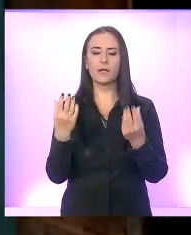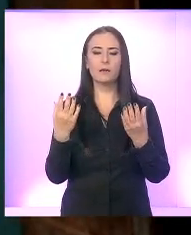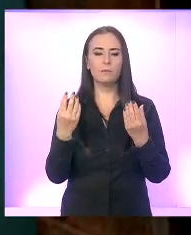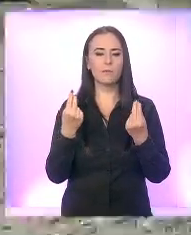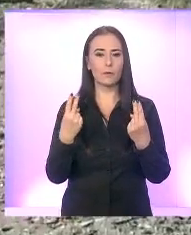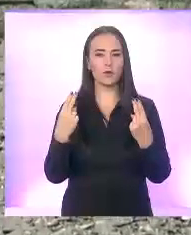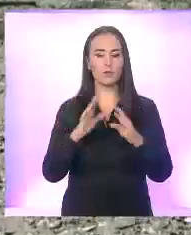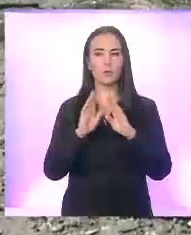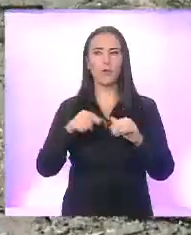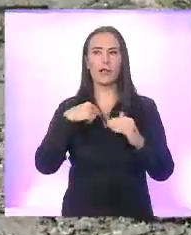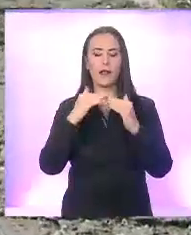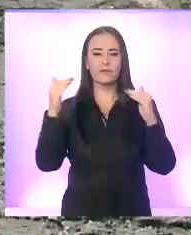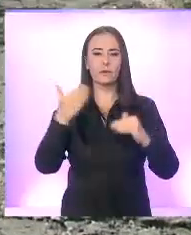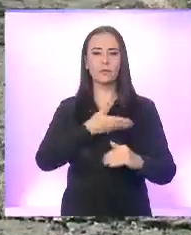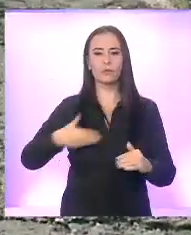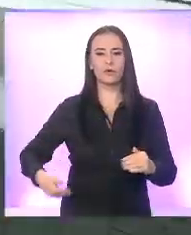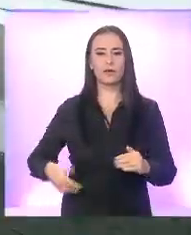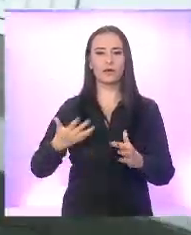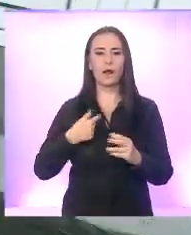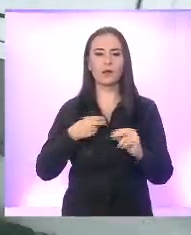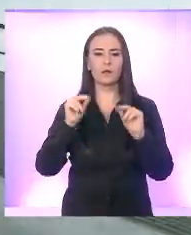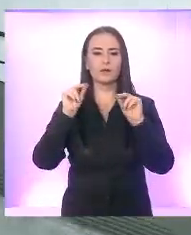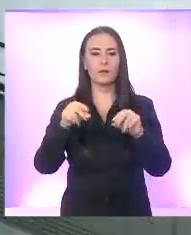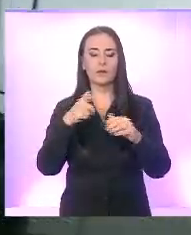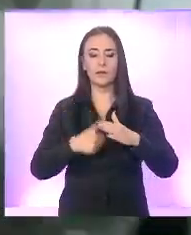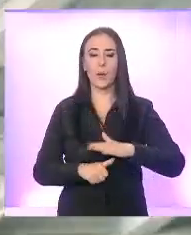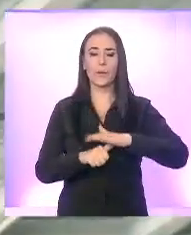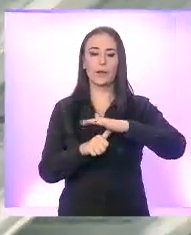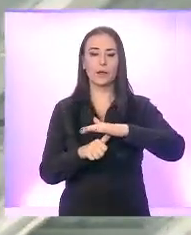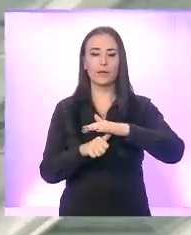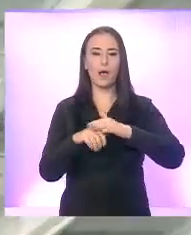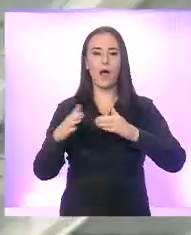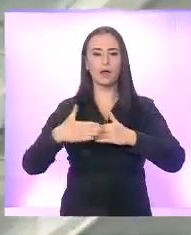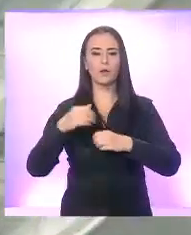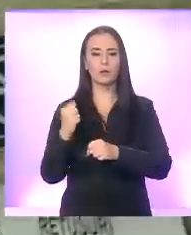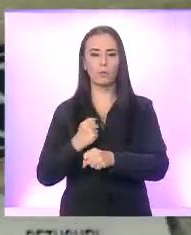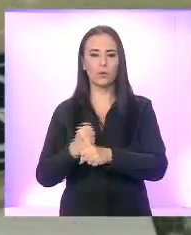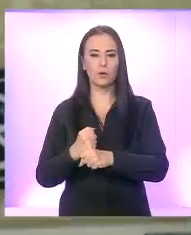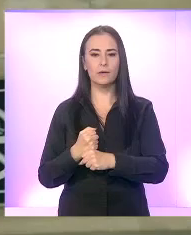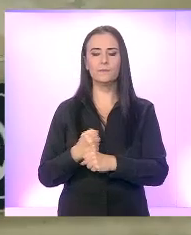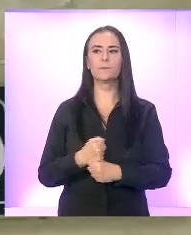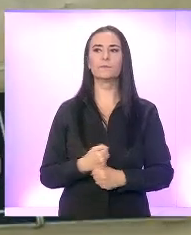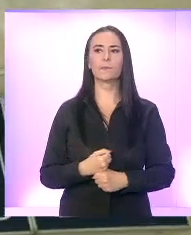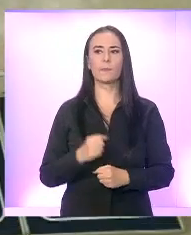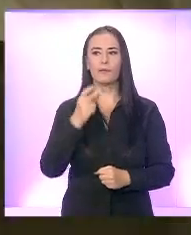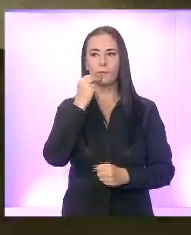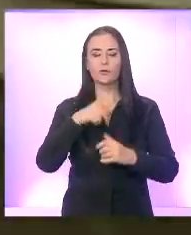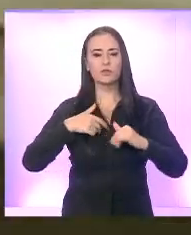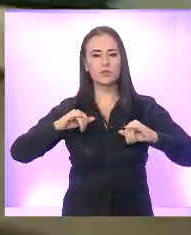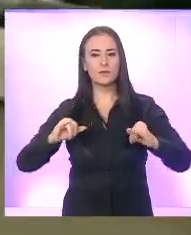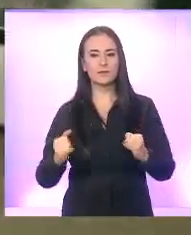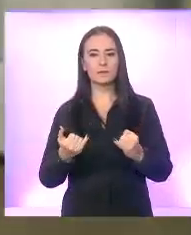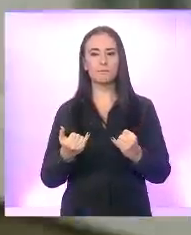nu sunt foarte mulți oameni din jurul Bucureștiului care vin în capitală, au locuri de muncă aici și vedem ce se întâmplă,